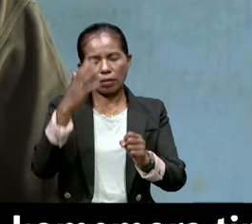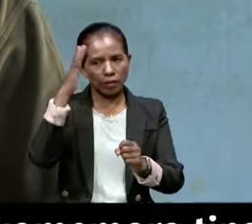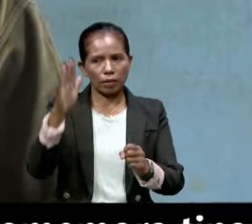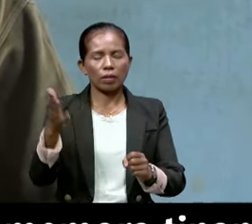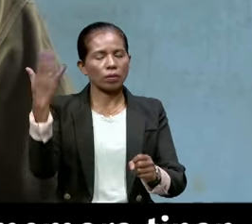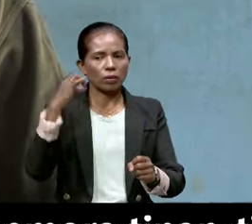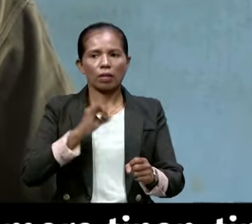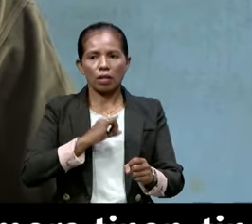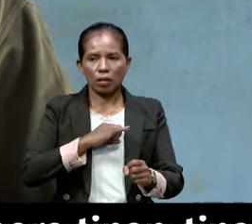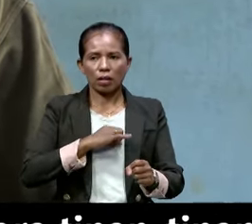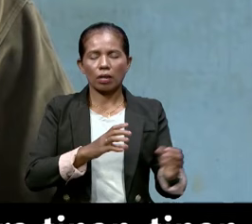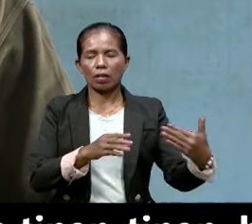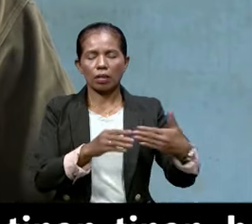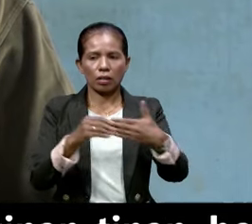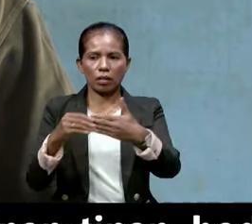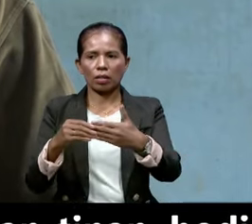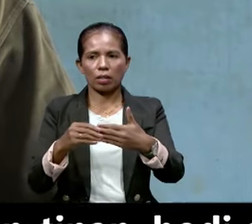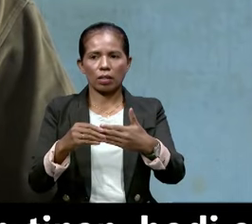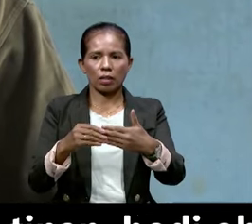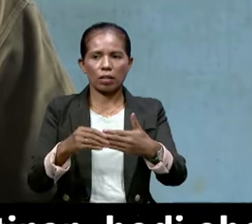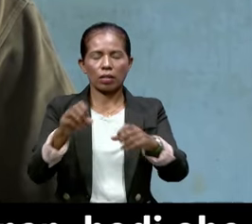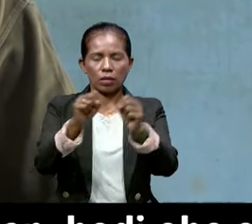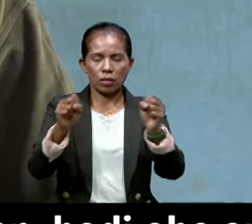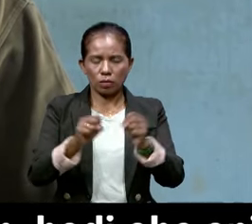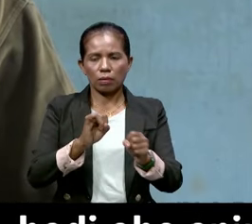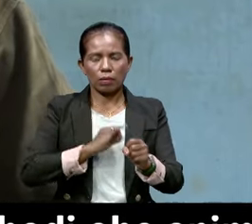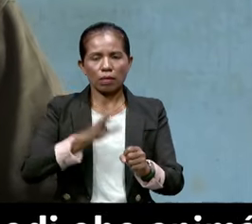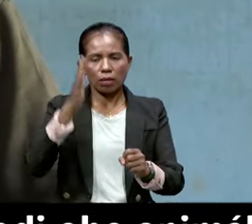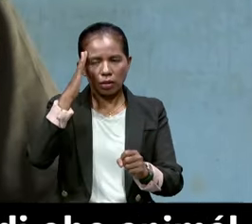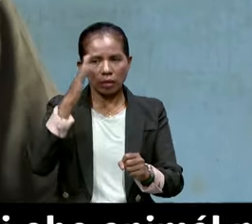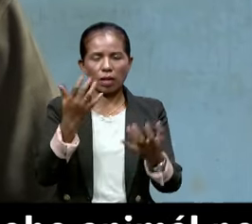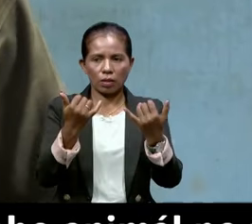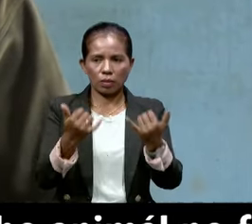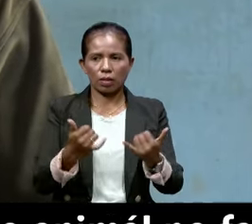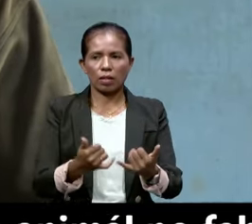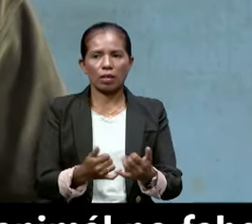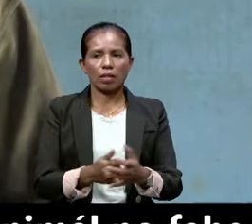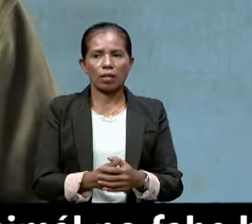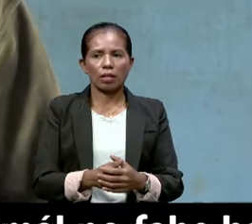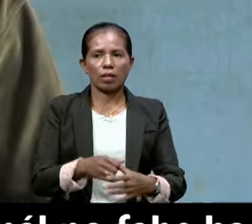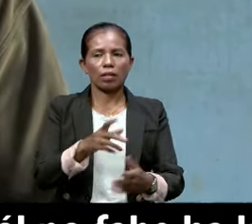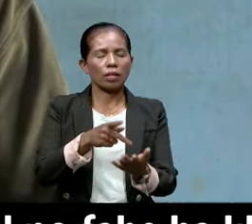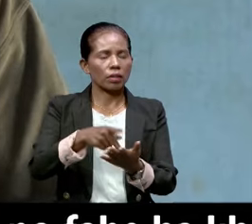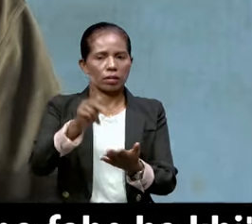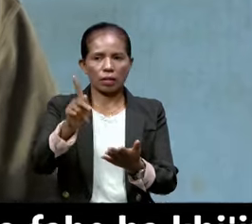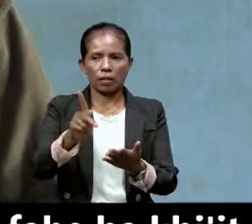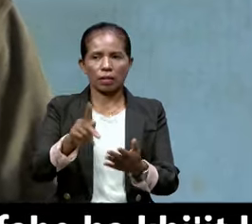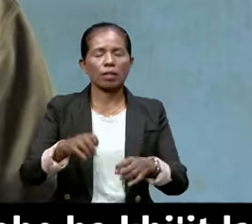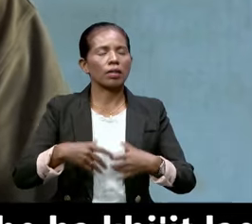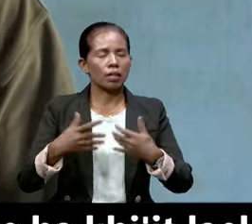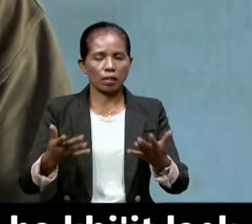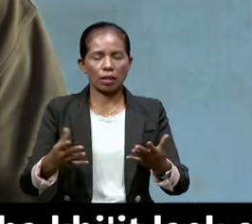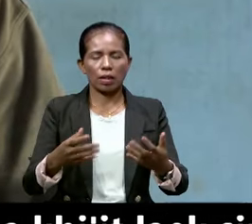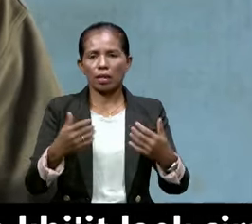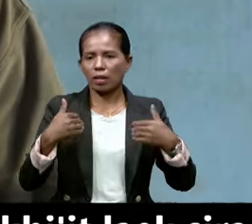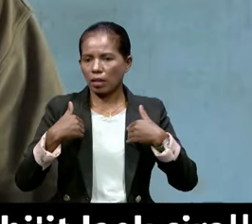Uluk hal mak leader rasi kia ni apa suku behau aten. Masa aku rada tau ne kompensa sang hila ka iya kala